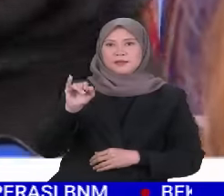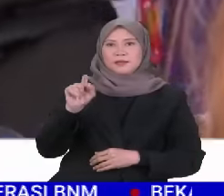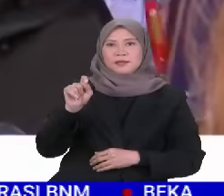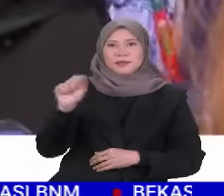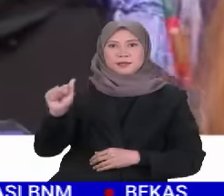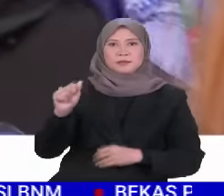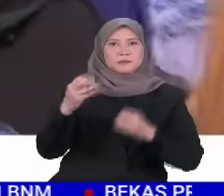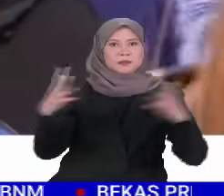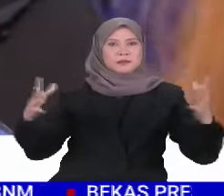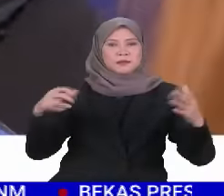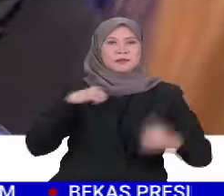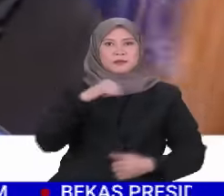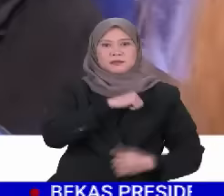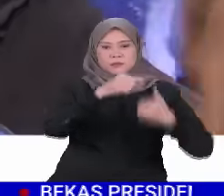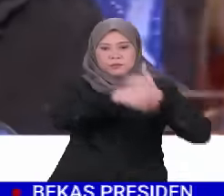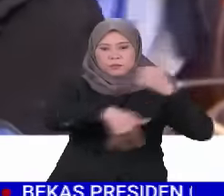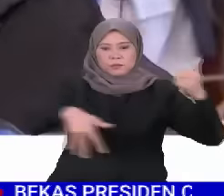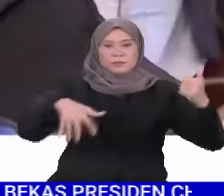lebih